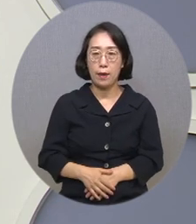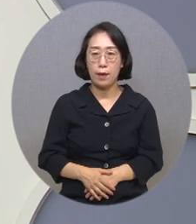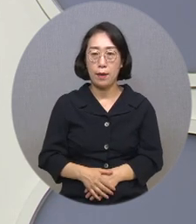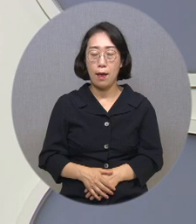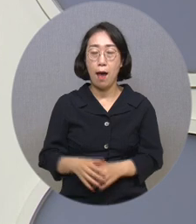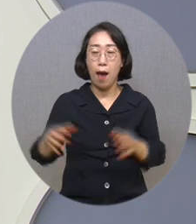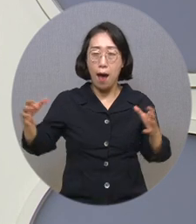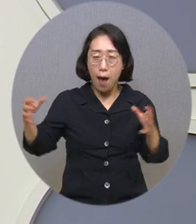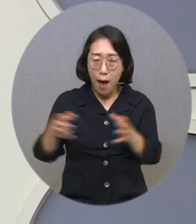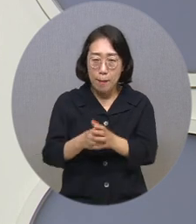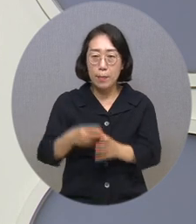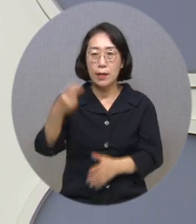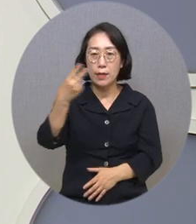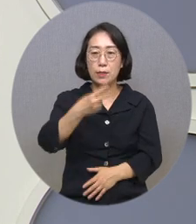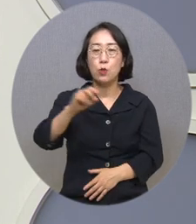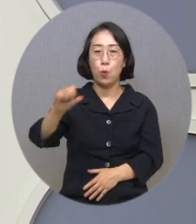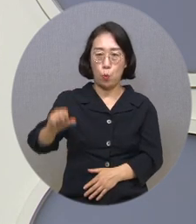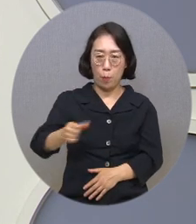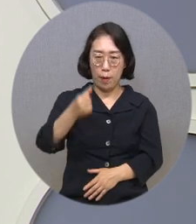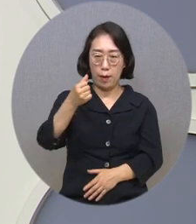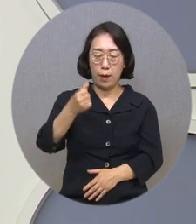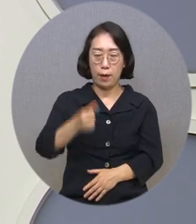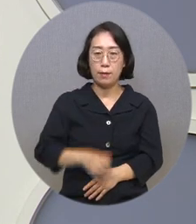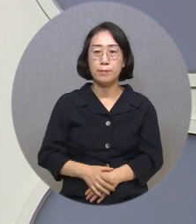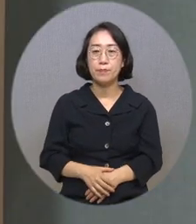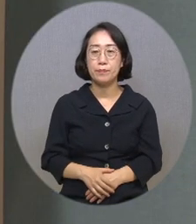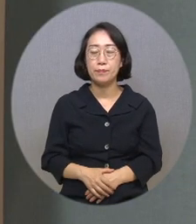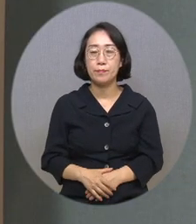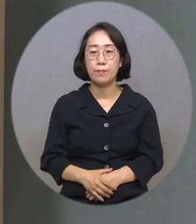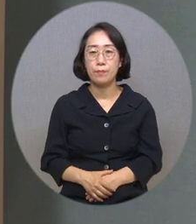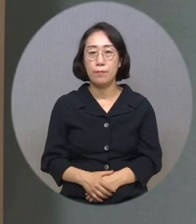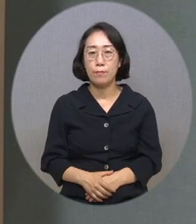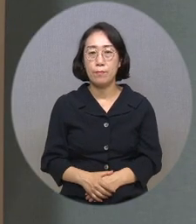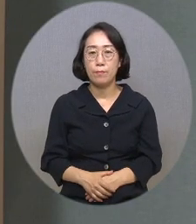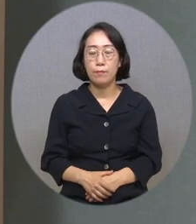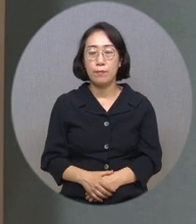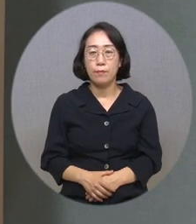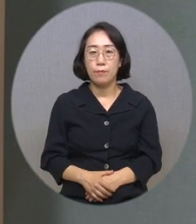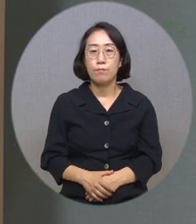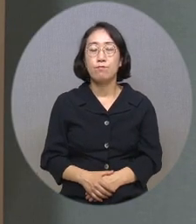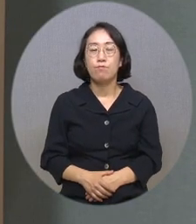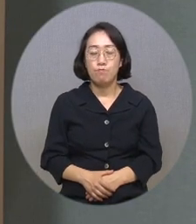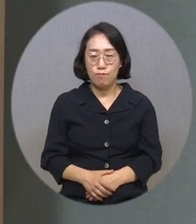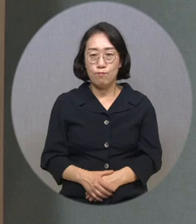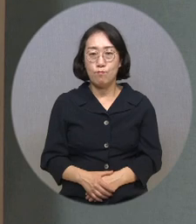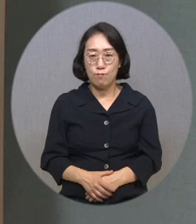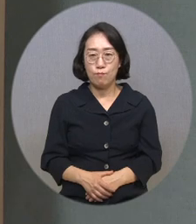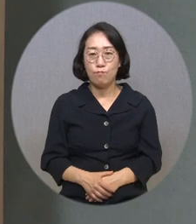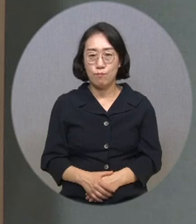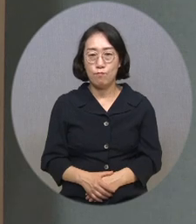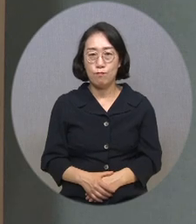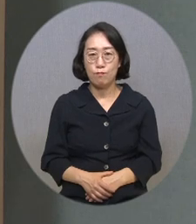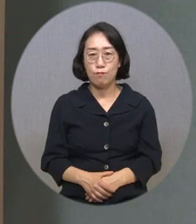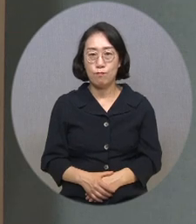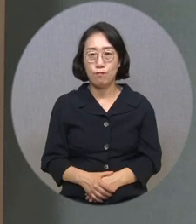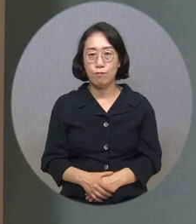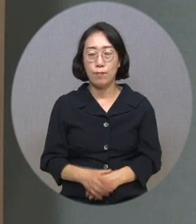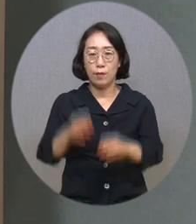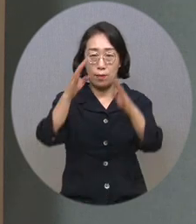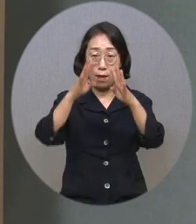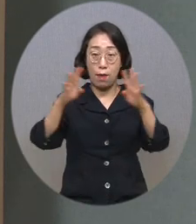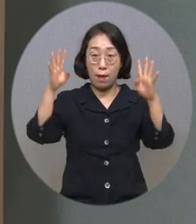한 2,500명 정도 예, 이렇게 하고 그렇습니까? 그